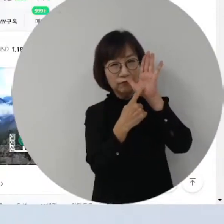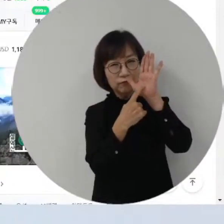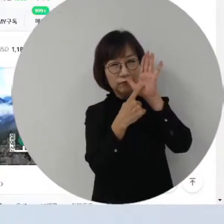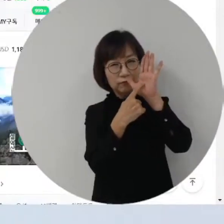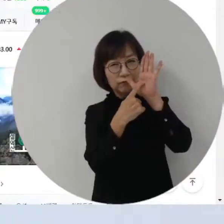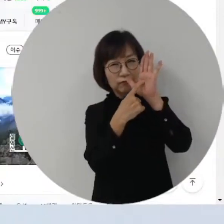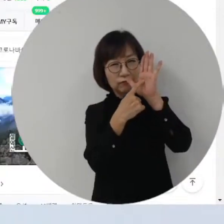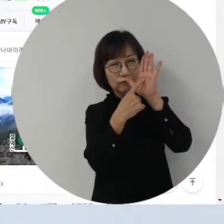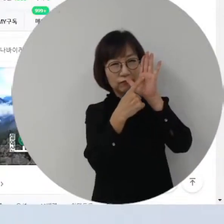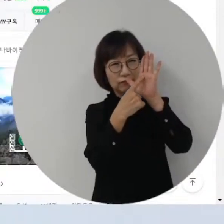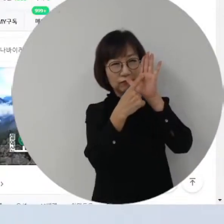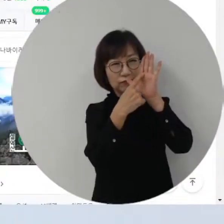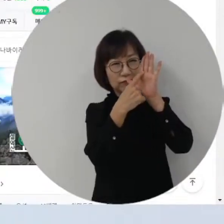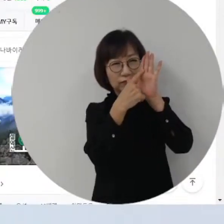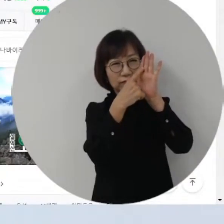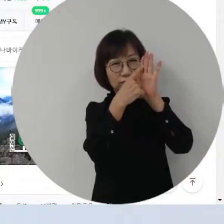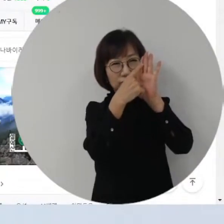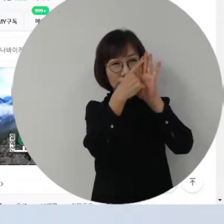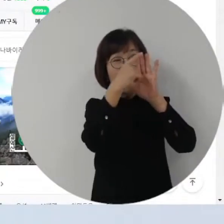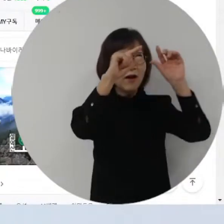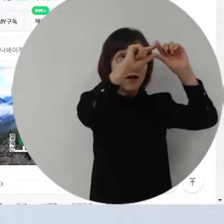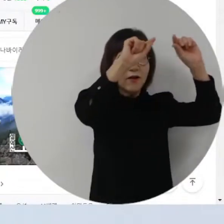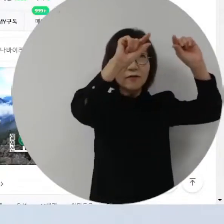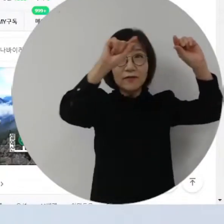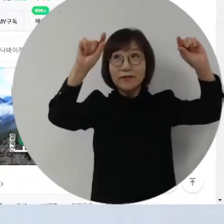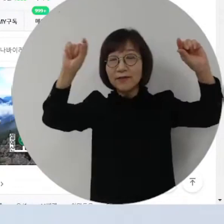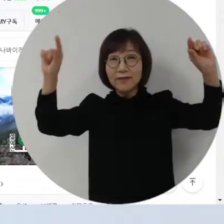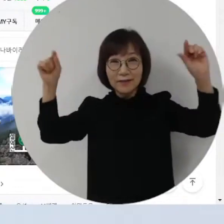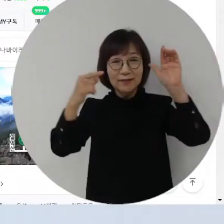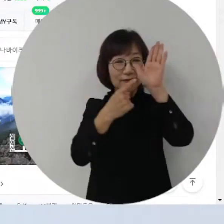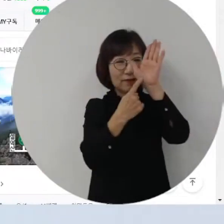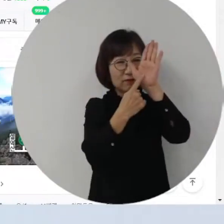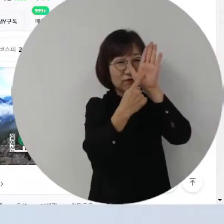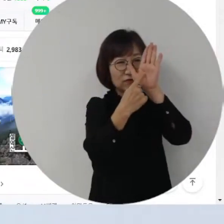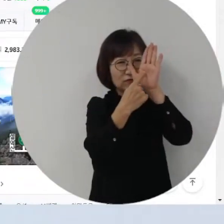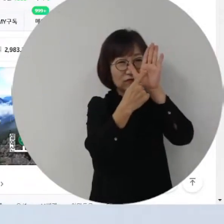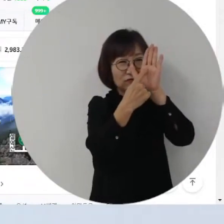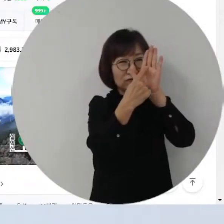내가 원하는 위치에 갔을 때 놔주시면 됩니다.